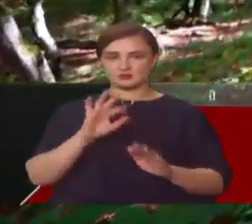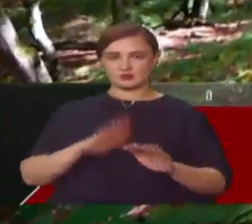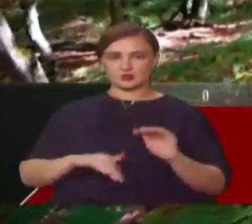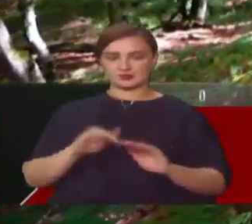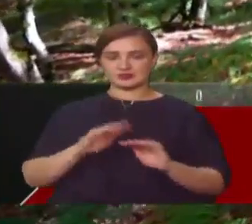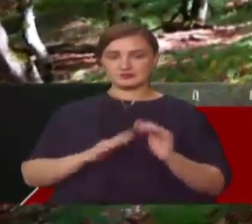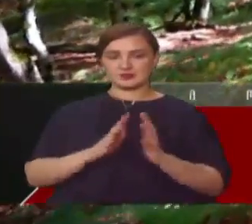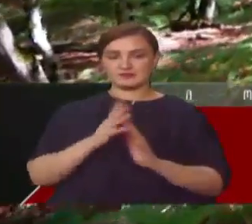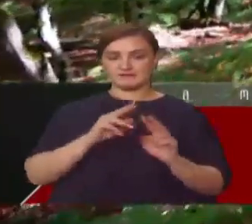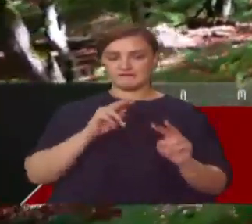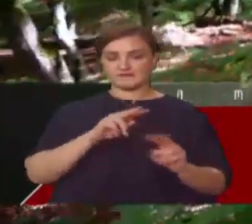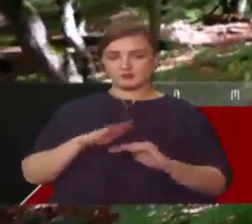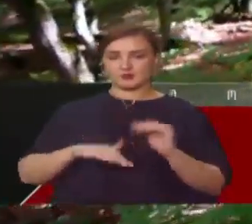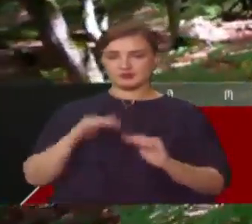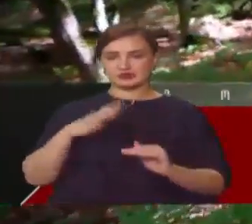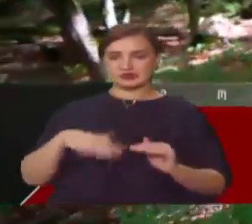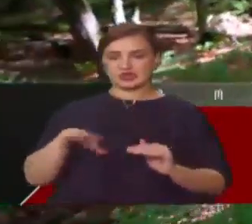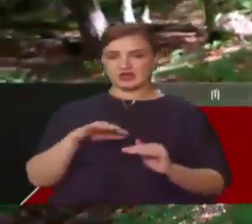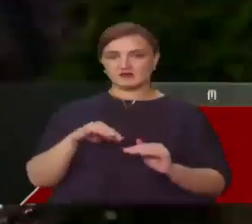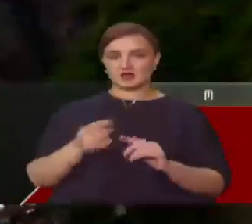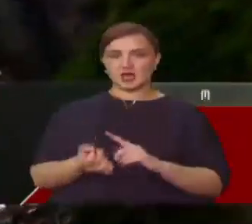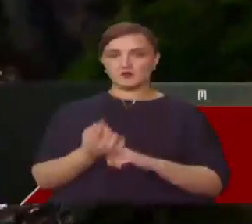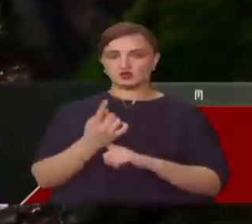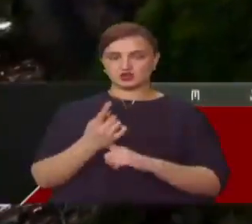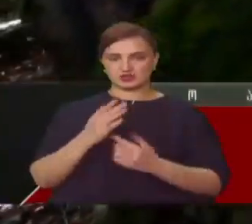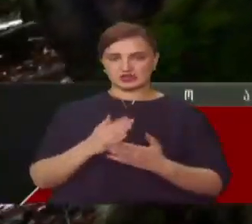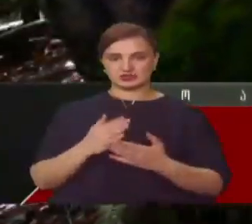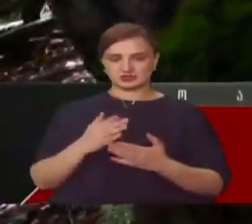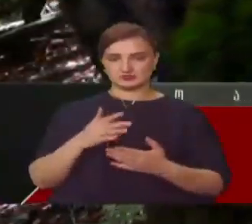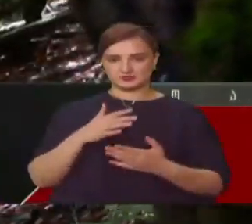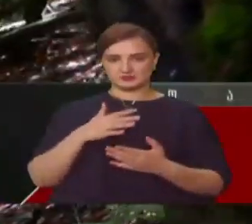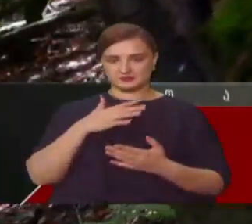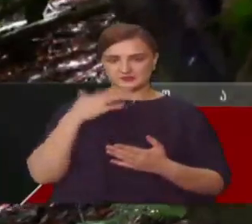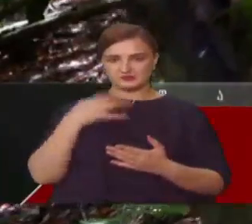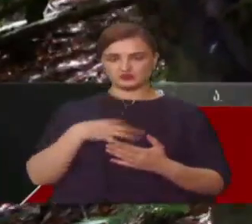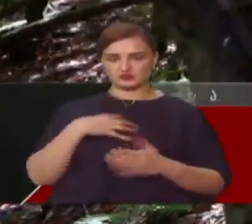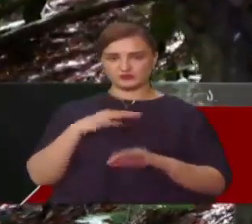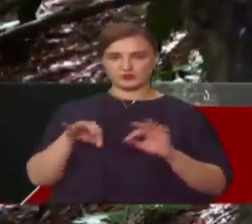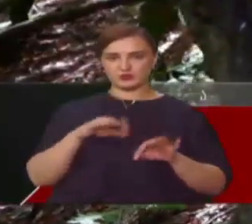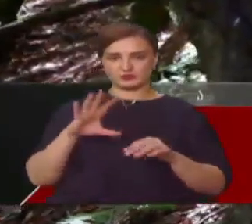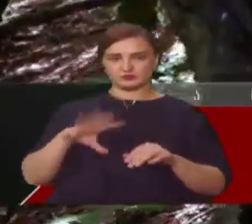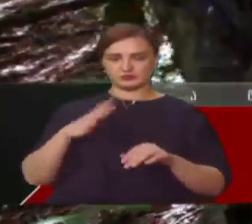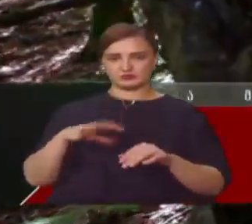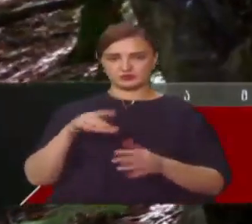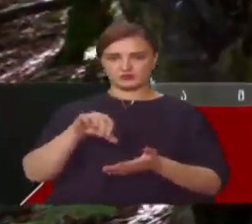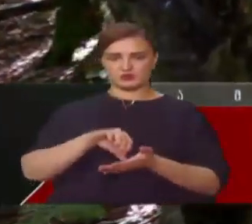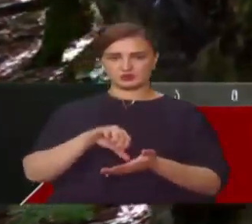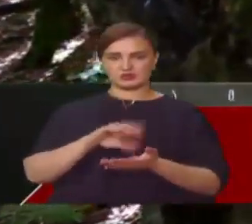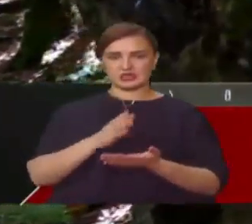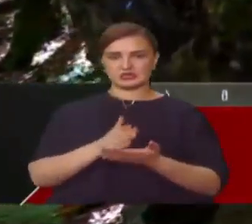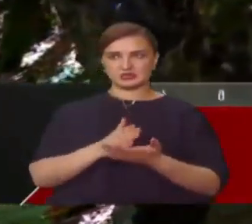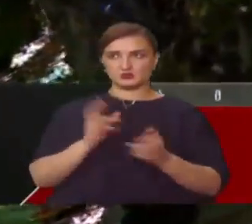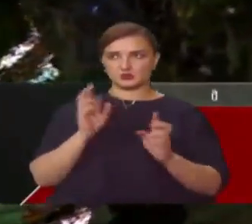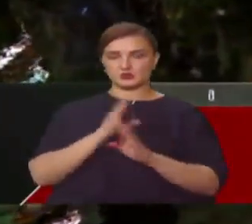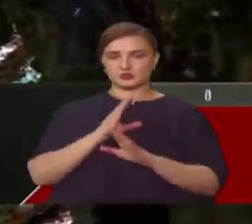რომ მეტყევის პროფესიით მან საქართველოს აღმოჩენა სხვა კუთხით შეძლო. მას ასევე ქვეყნისთვის არაერთ მნიშვნელოვან პროექტში აქვს მიღებული მონაწილეობა, რომელსაც არსებული